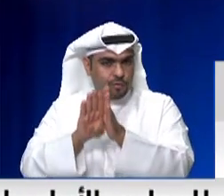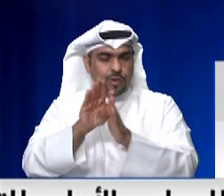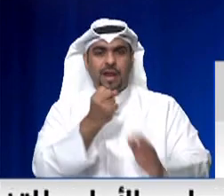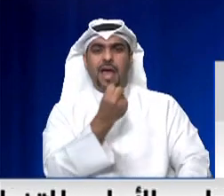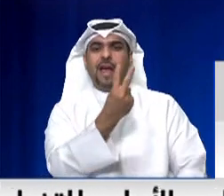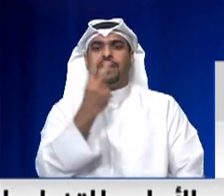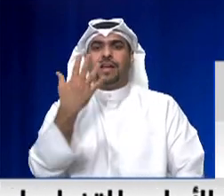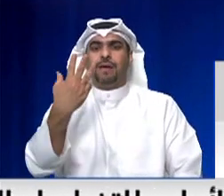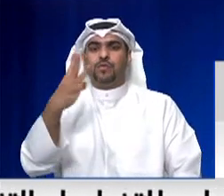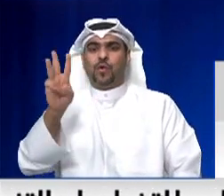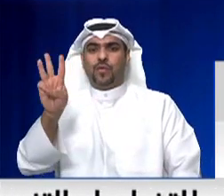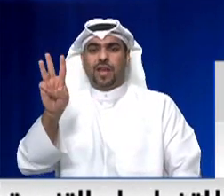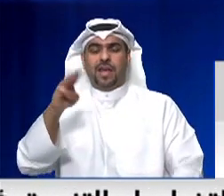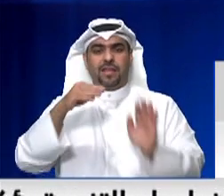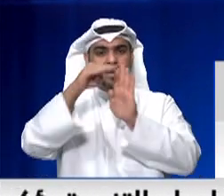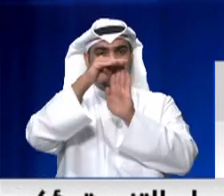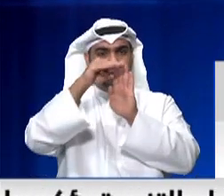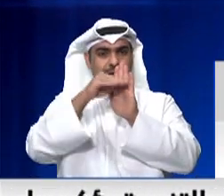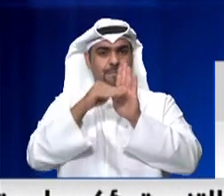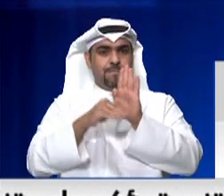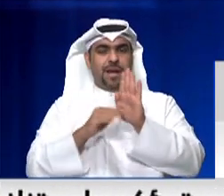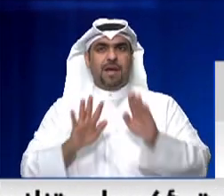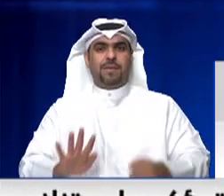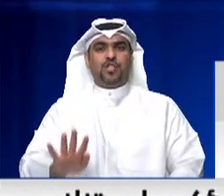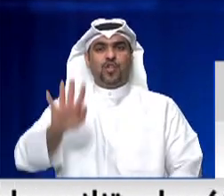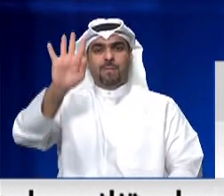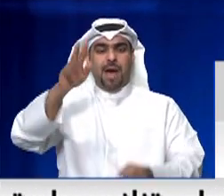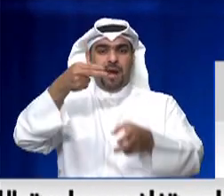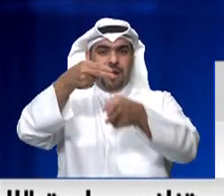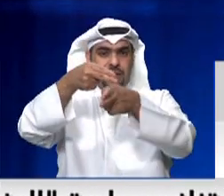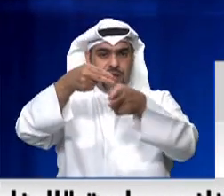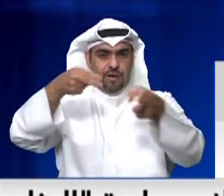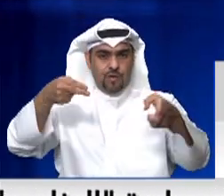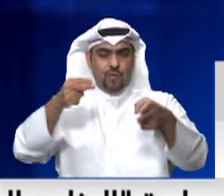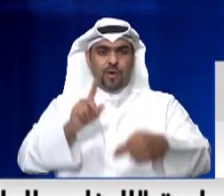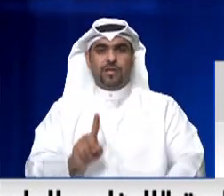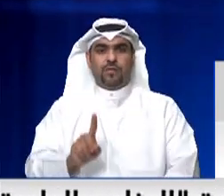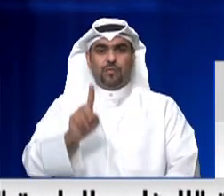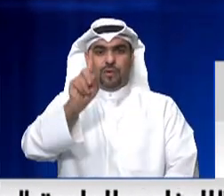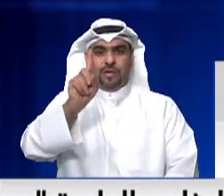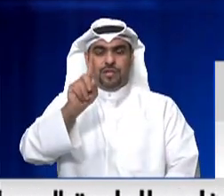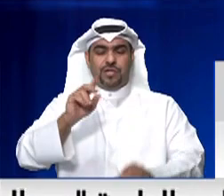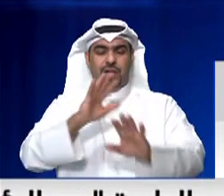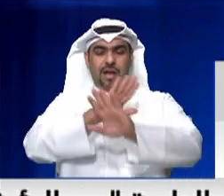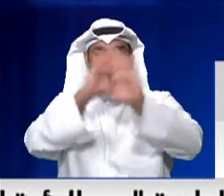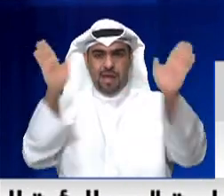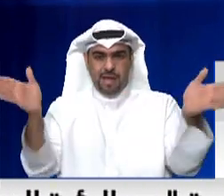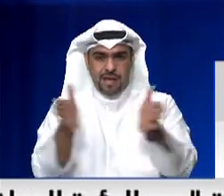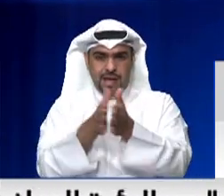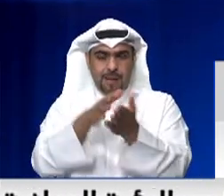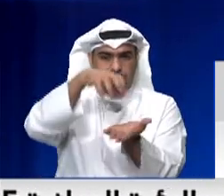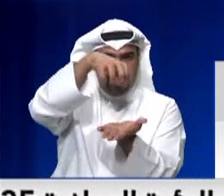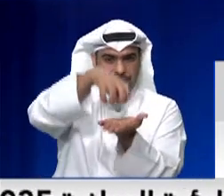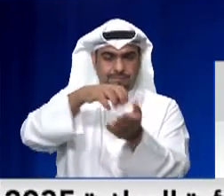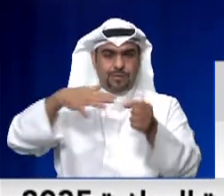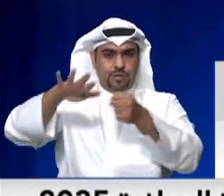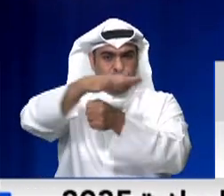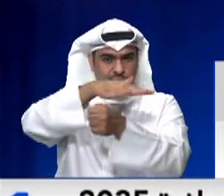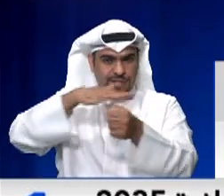عبر برنامج تطوير المنطقه الشماليه الاقتصاديه وانشاء جهاز تطوير مدينه الحرير والجزر